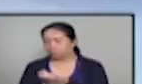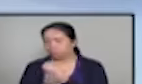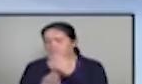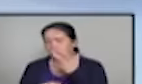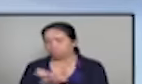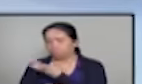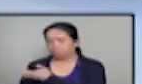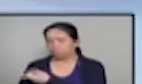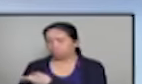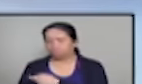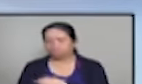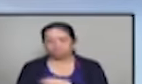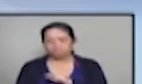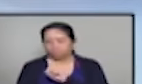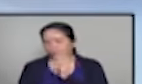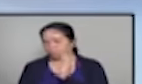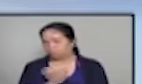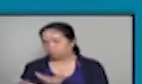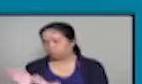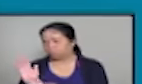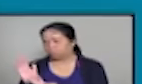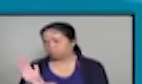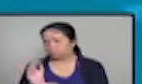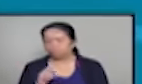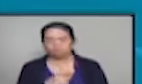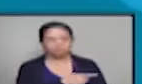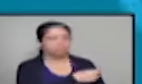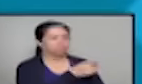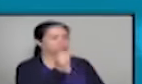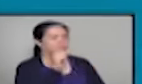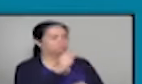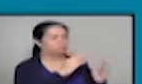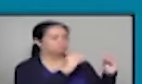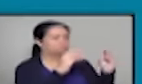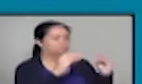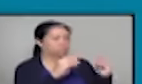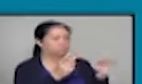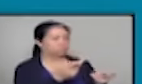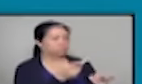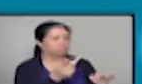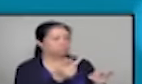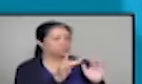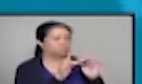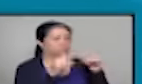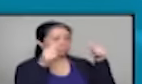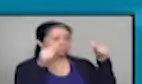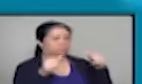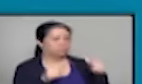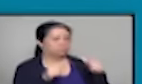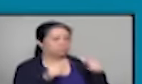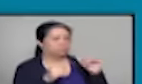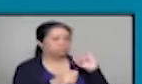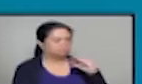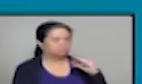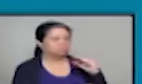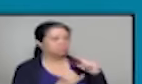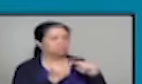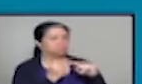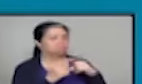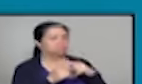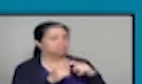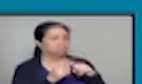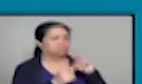ay nanloko? Anong ebidensya meron kayo, sir? Yung mga pag-uusap nila sa social media, yung mga Instagram, ganyan, pati